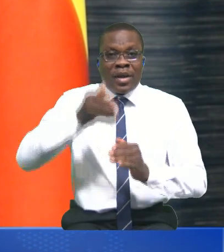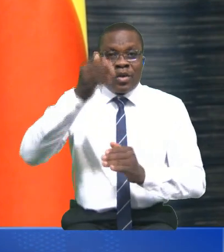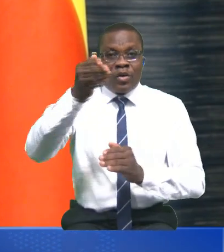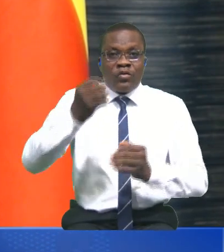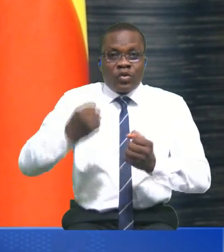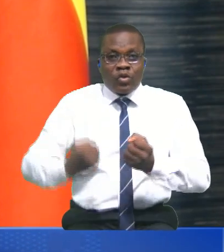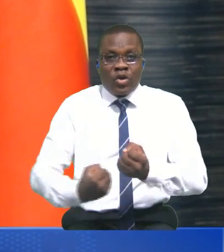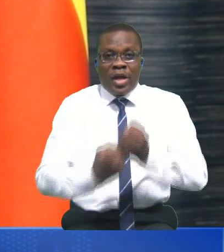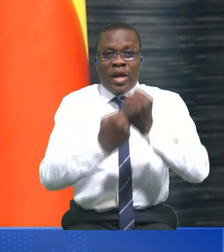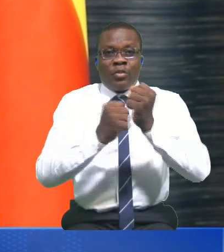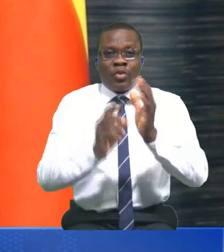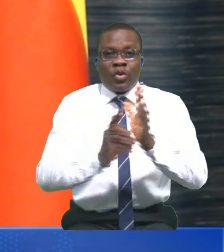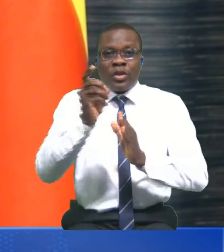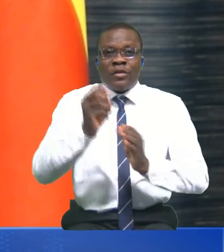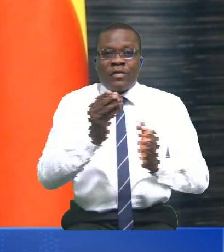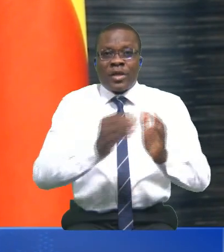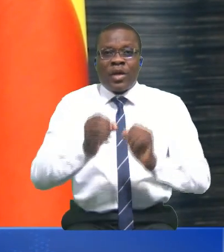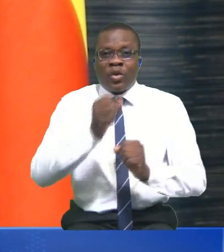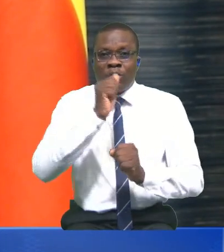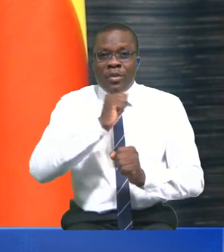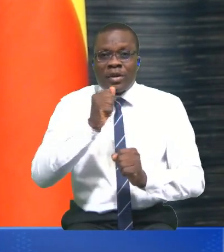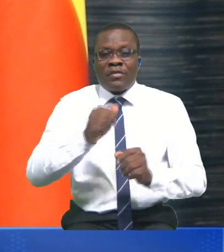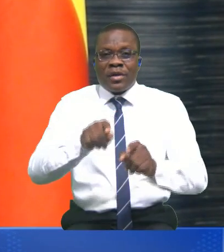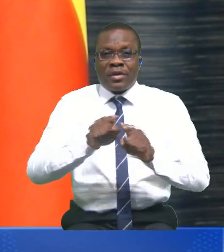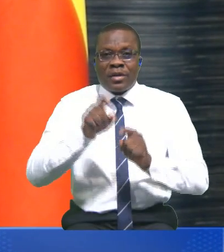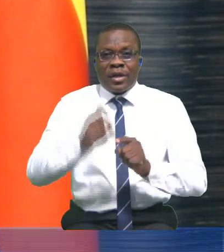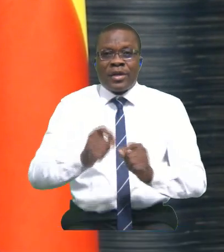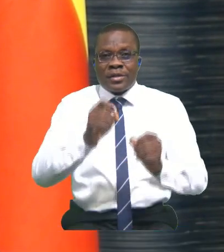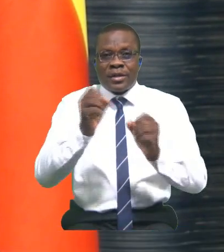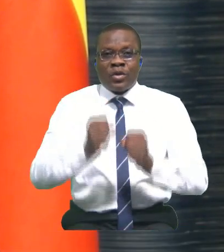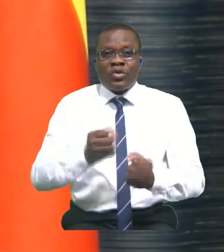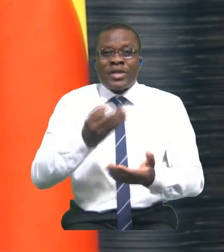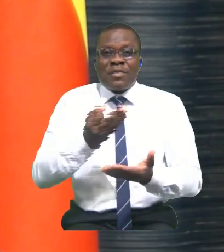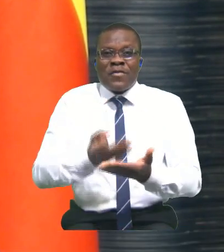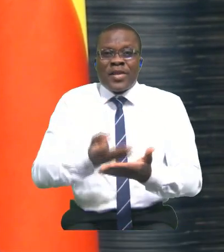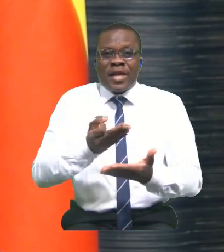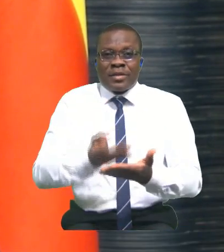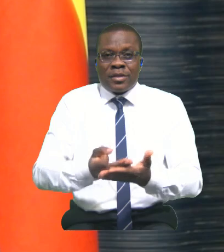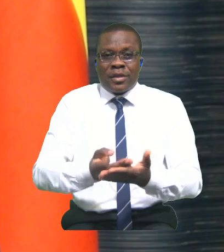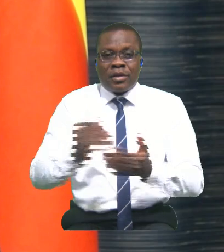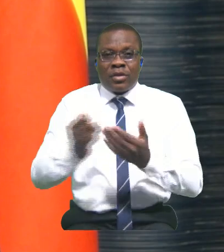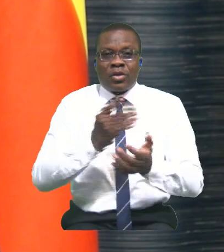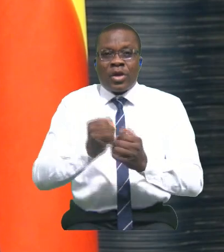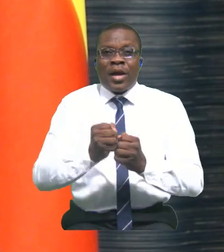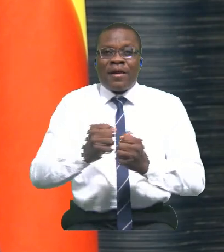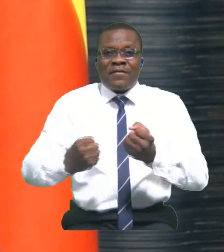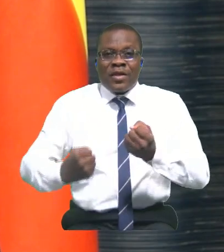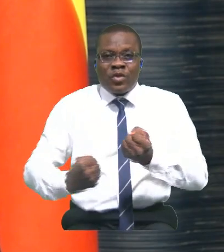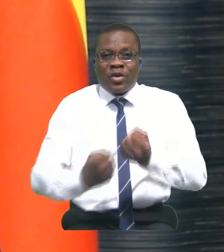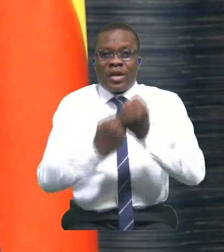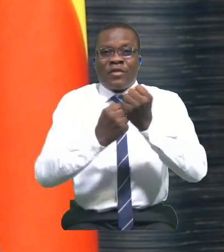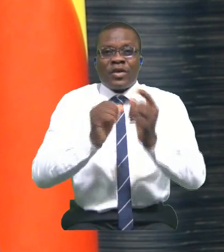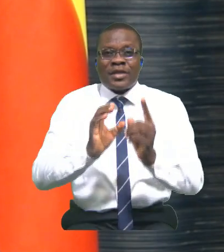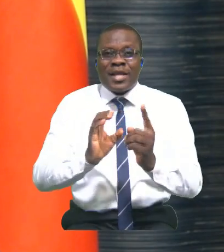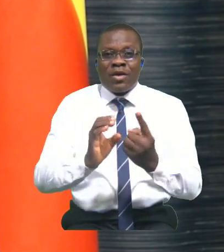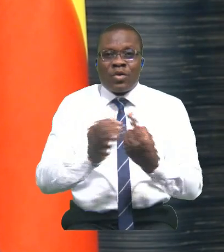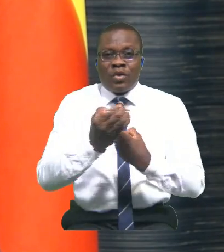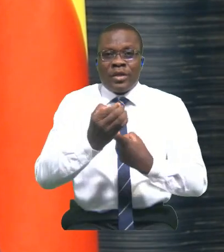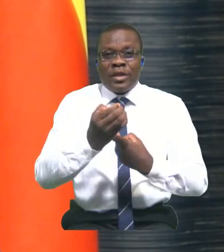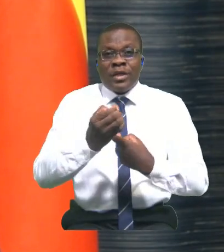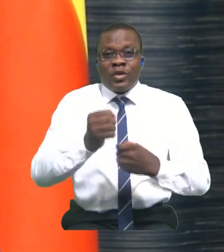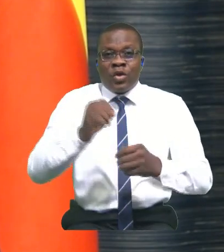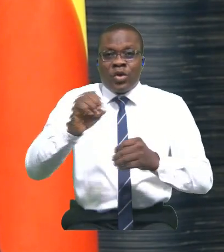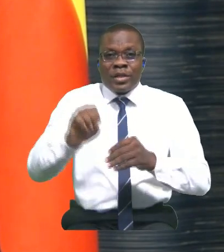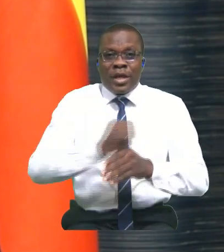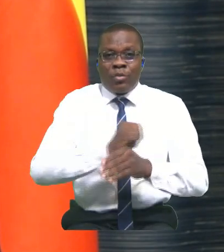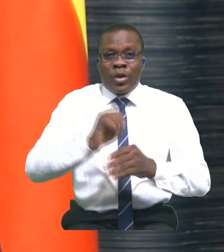au développement du secteur privé ainsi qu'au système financier afin de renforcer les conditions d'employabilité